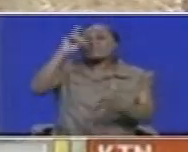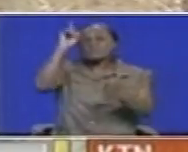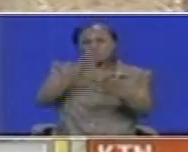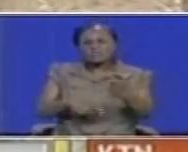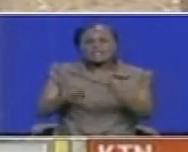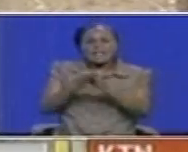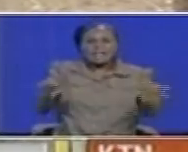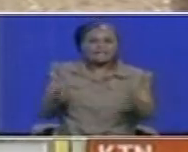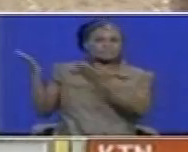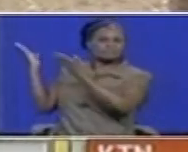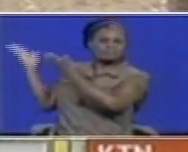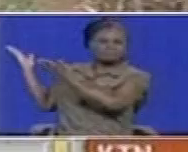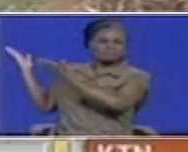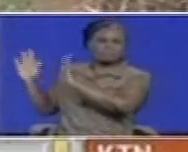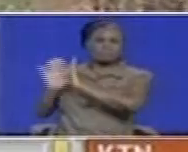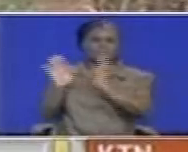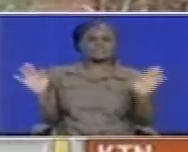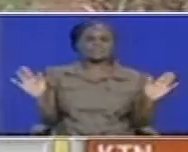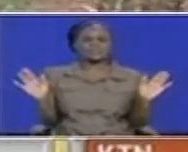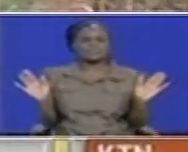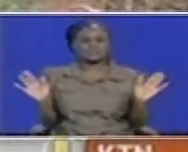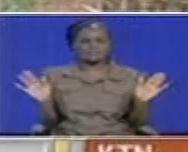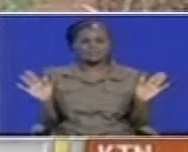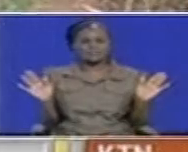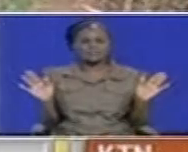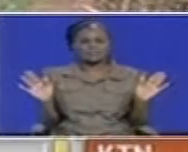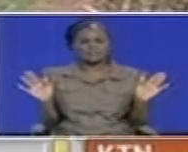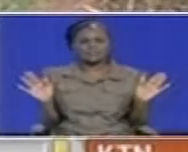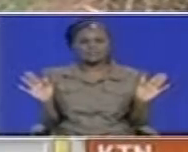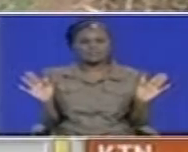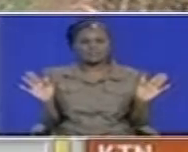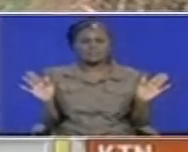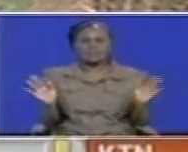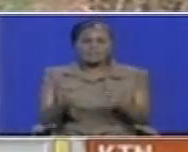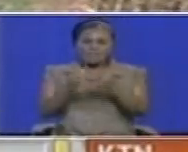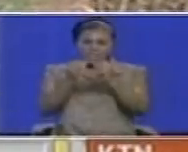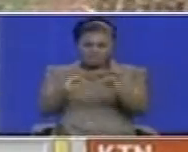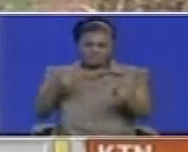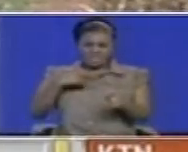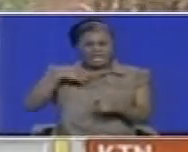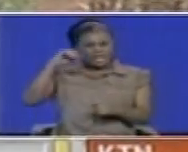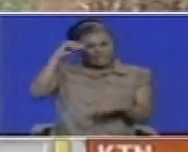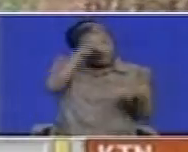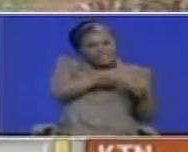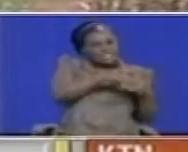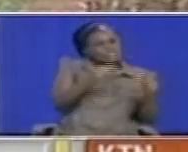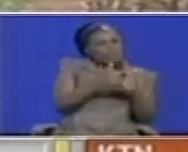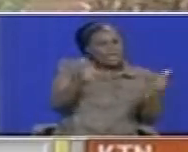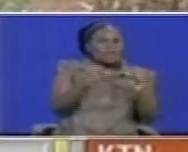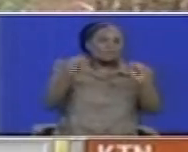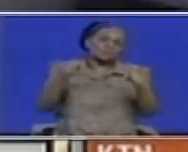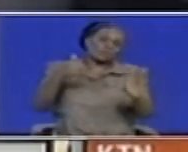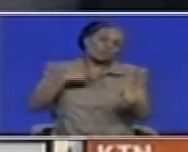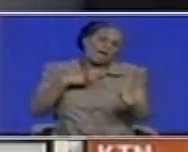hiki cha ardhi cha ekari 30. A lot of regrets, those if I invest well, I would have been still having